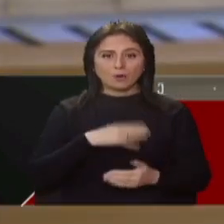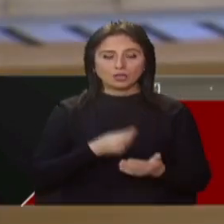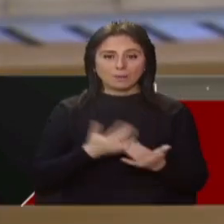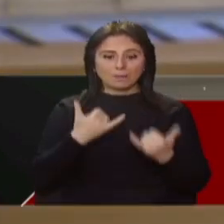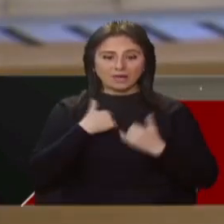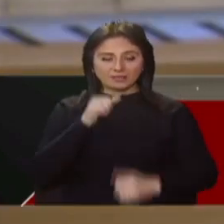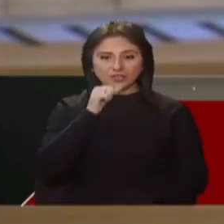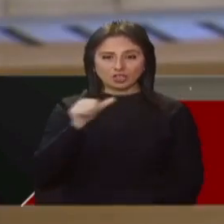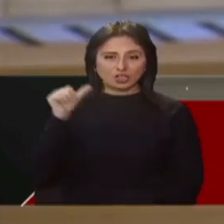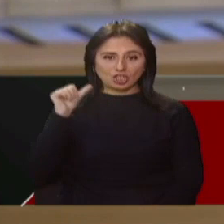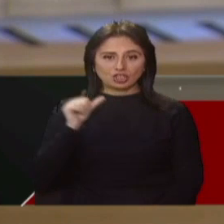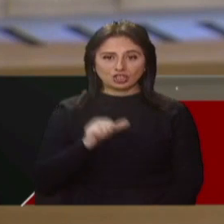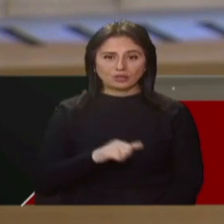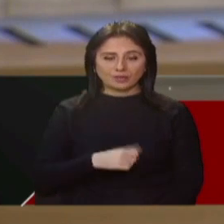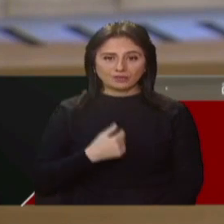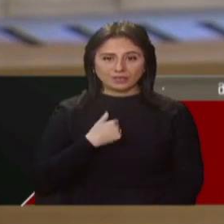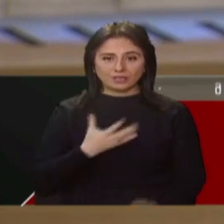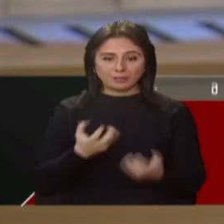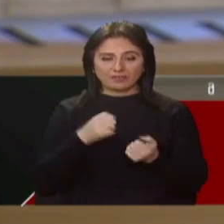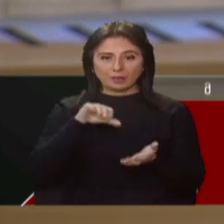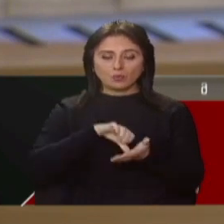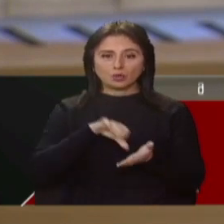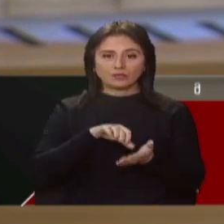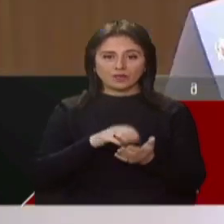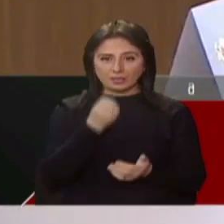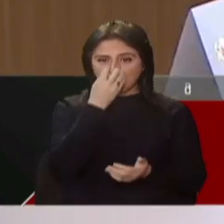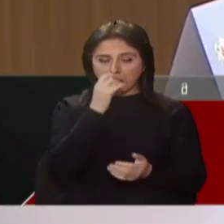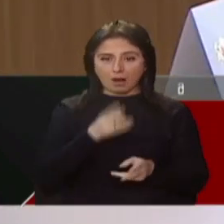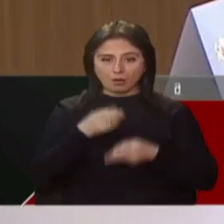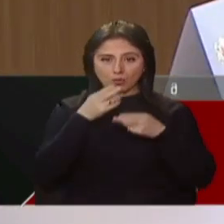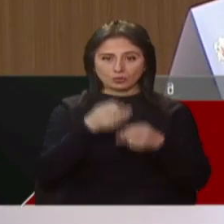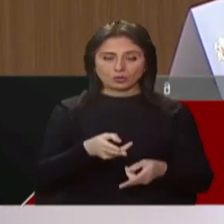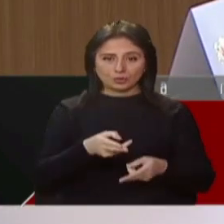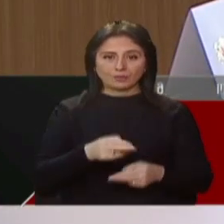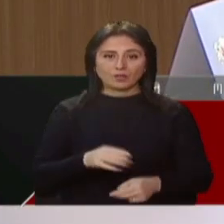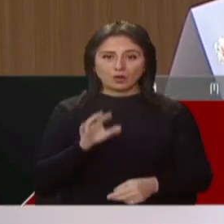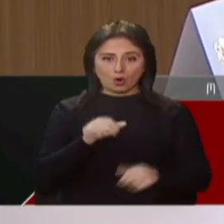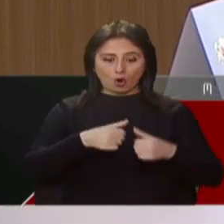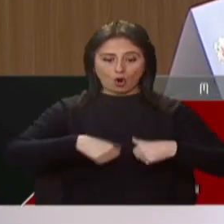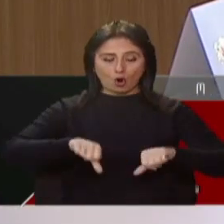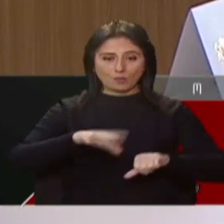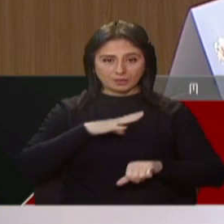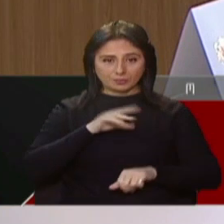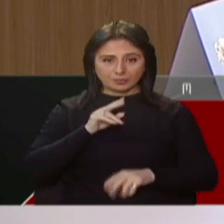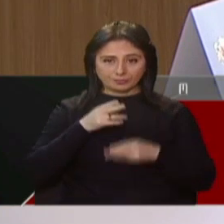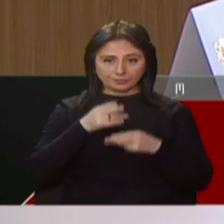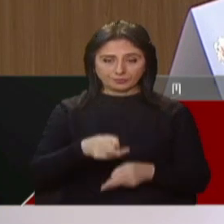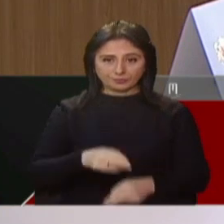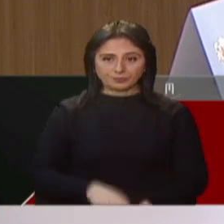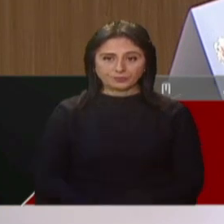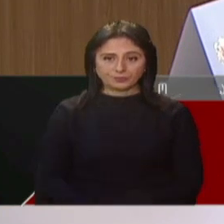რომ შარშან მიმიღო მონაწილეობა ბაქოში, აღნიშნული კომისიის პარკლებში.